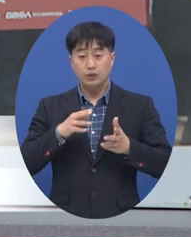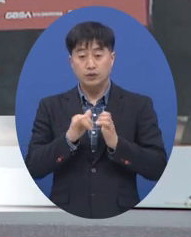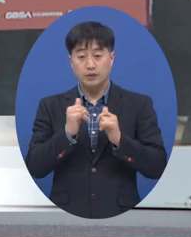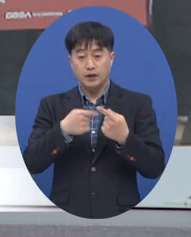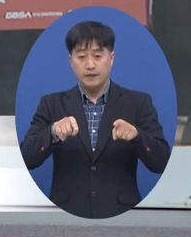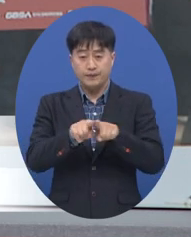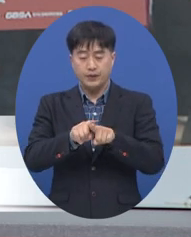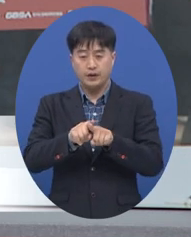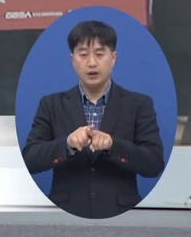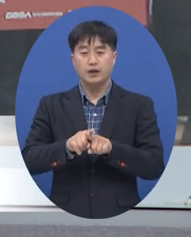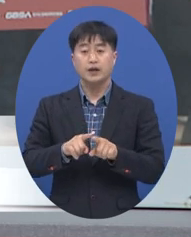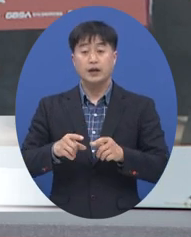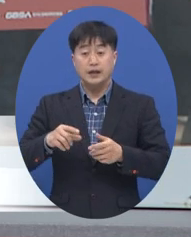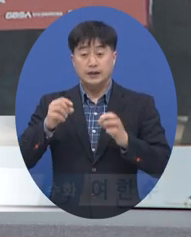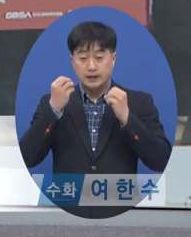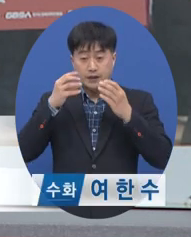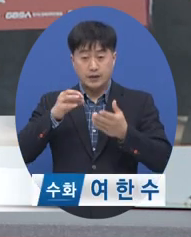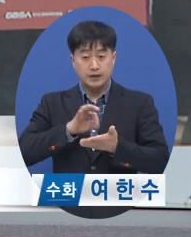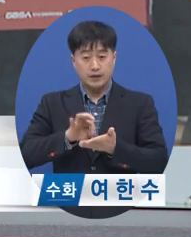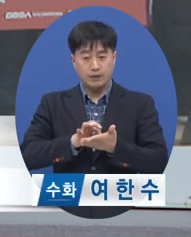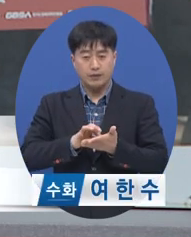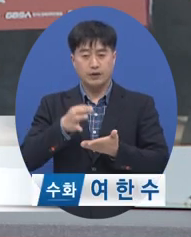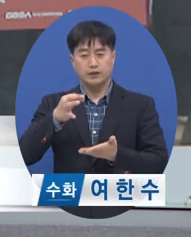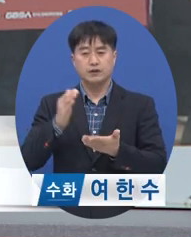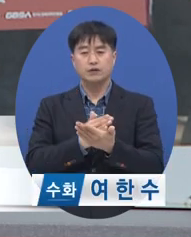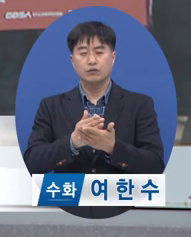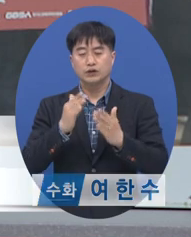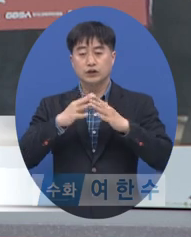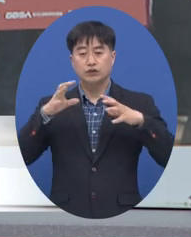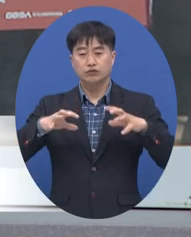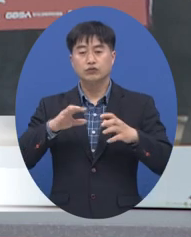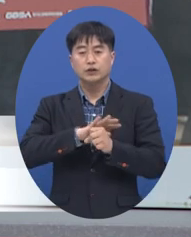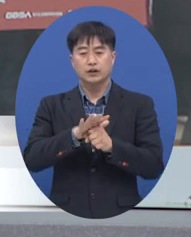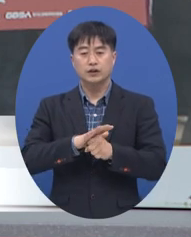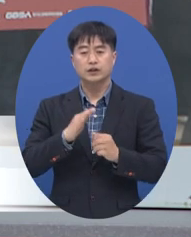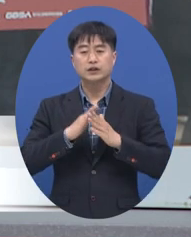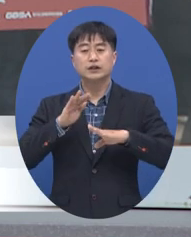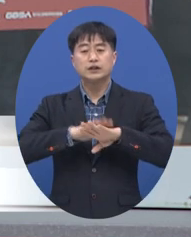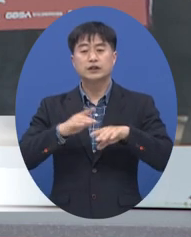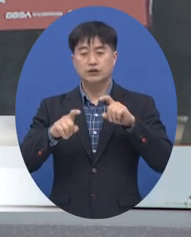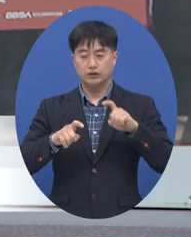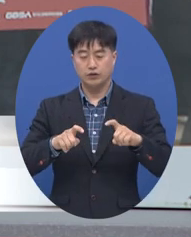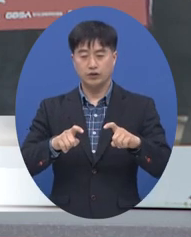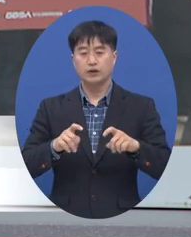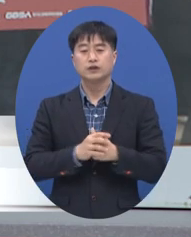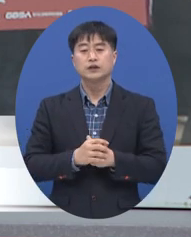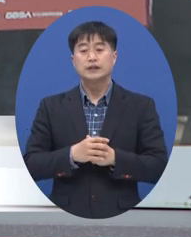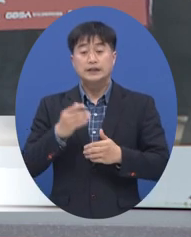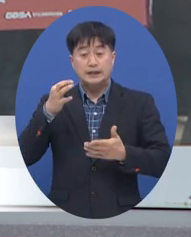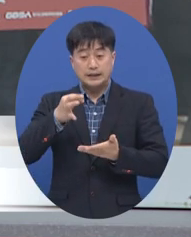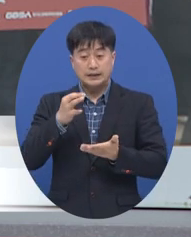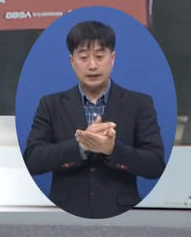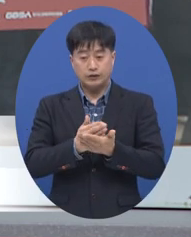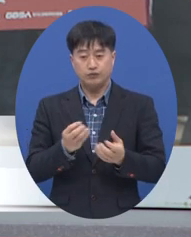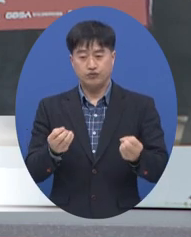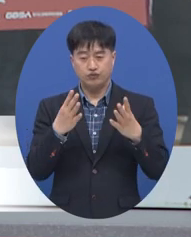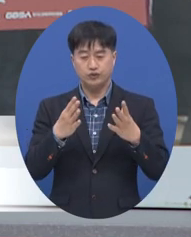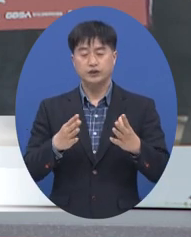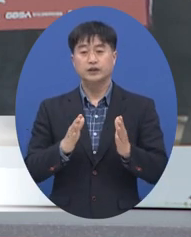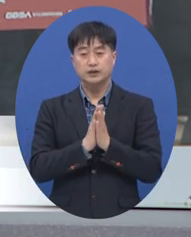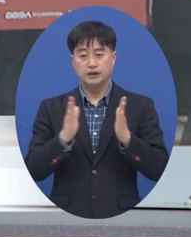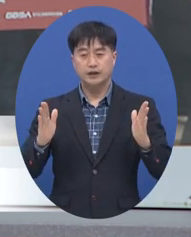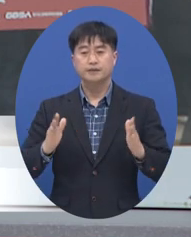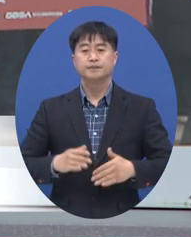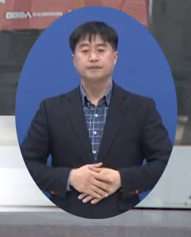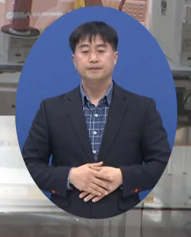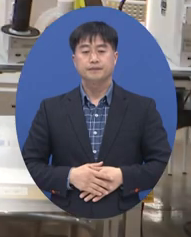경기도민과 함께 재활용의 가치를 나누고 이웃사랑을 실천하는 경기도 업사이클 가치 나눔 행사가 23일 오늘 경기도 업사이클